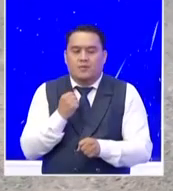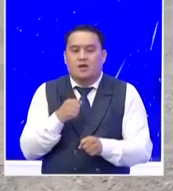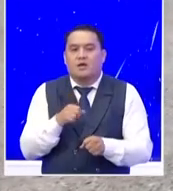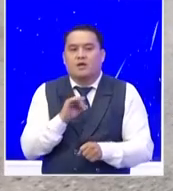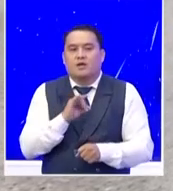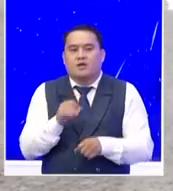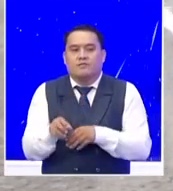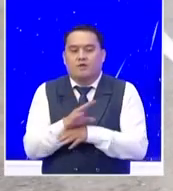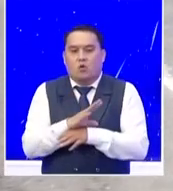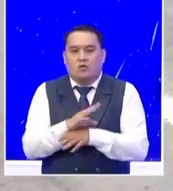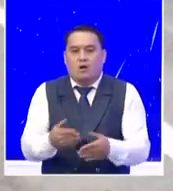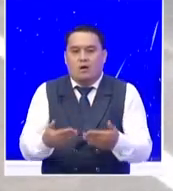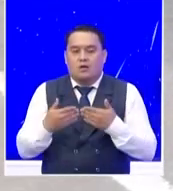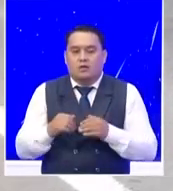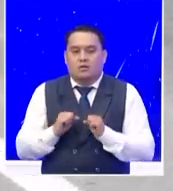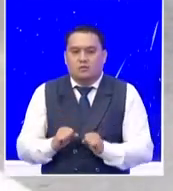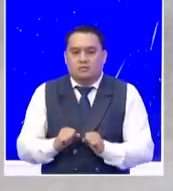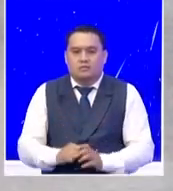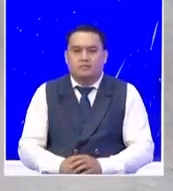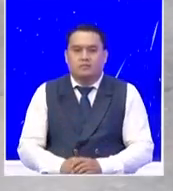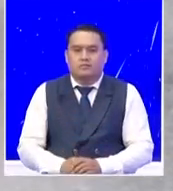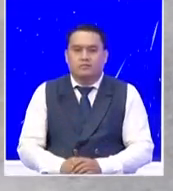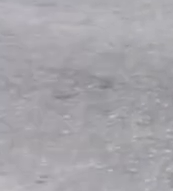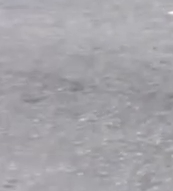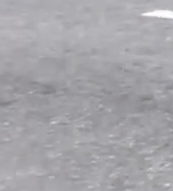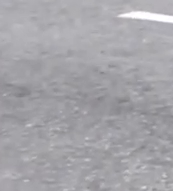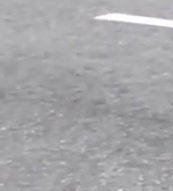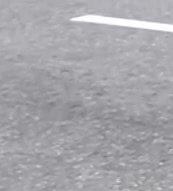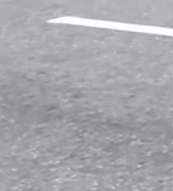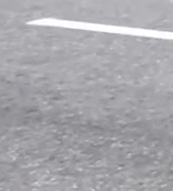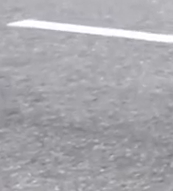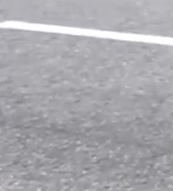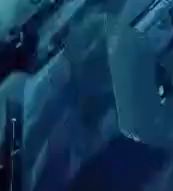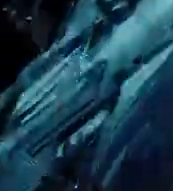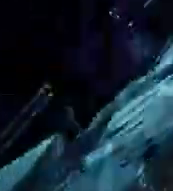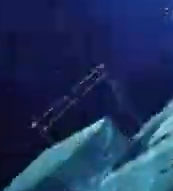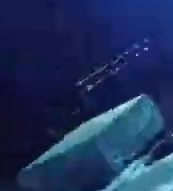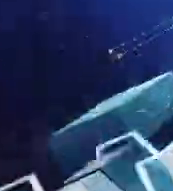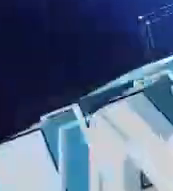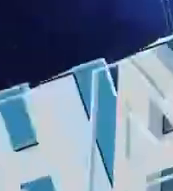вирустың кең таралуының алдын алмақ. Рахат Рахымжанов, Абылай Құттықбай, Жетісу арнасы, Талдықорған.